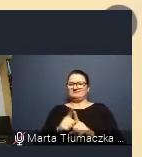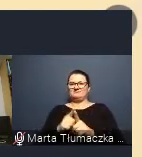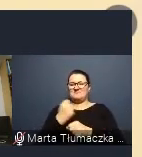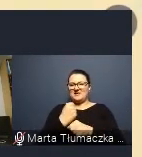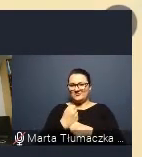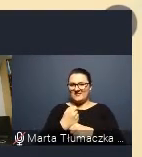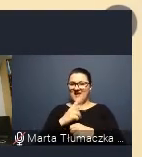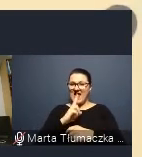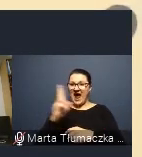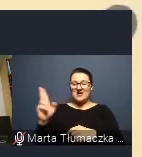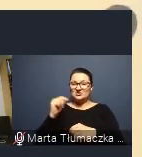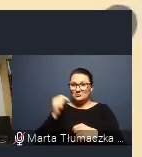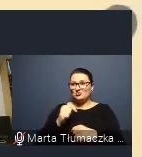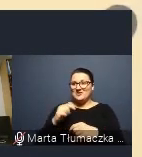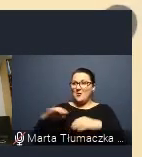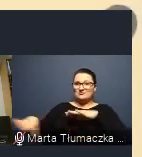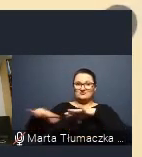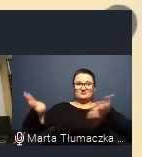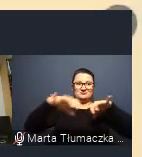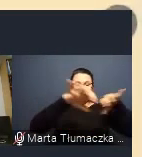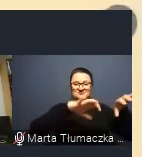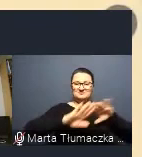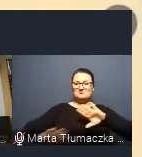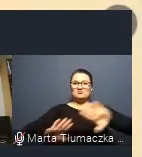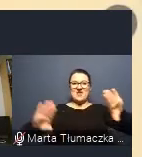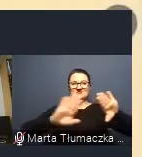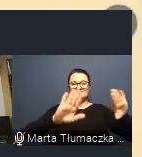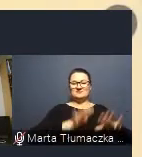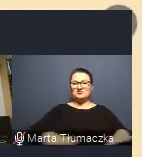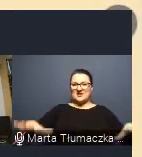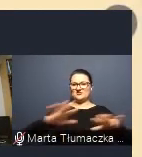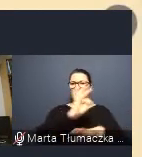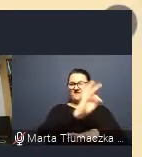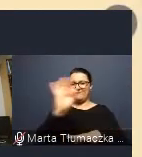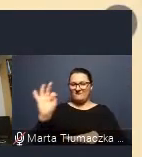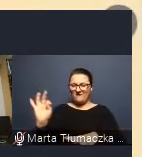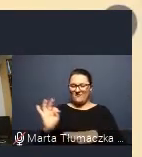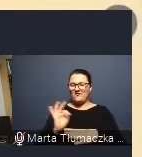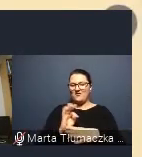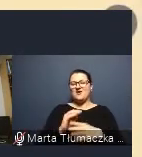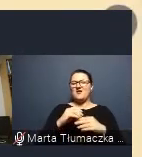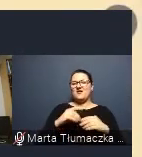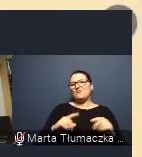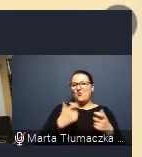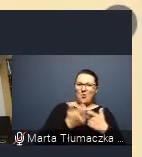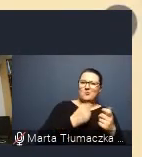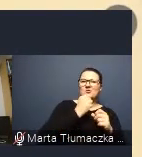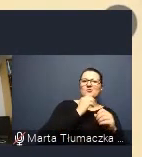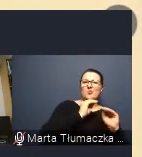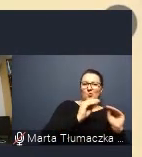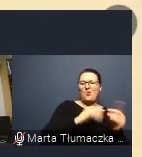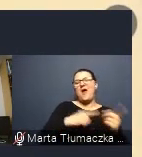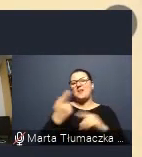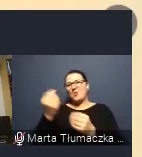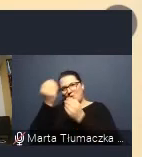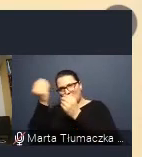komfortowy, na tyle na ile się udało, no to z tego zdalnego nauczania, że tak powiem, doświadczać, bądź je organizować. A oprócz